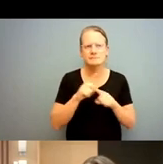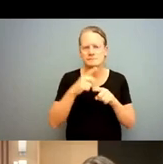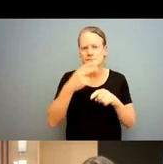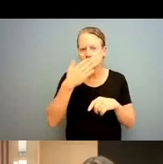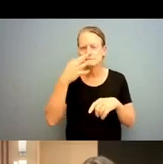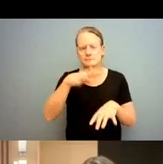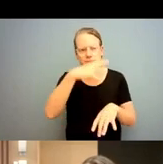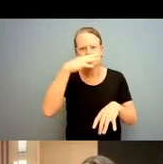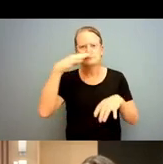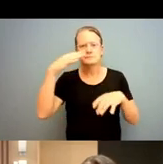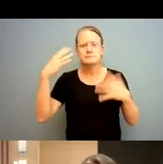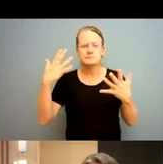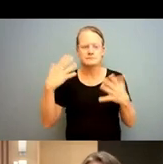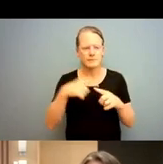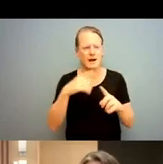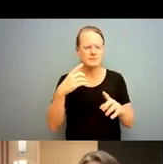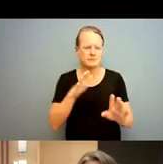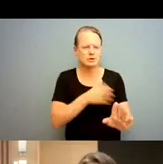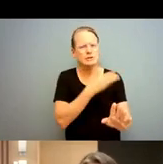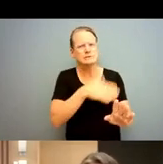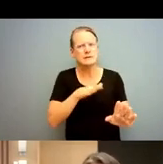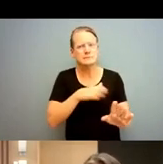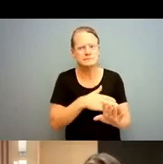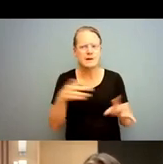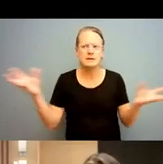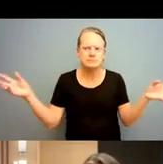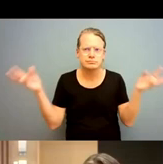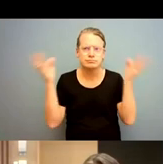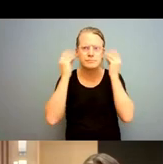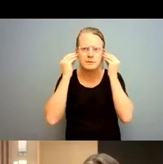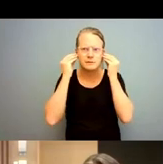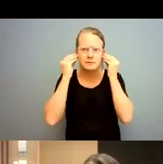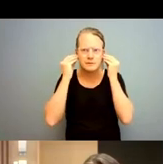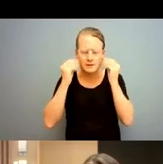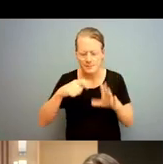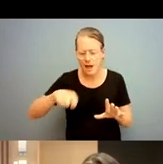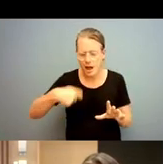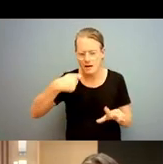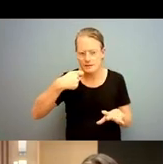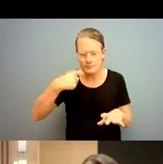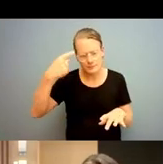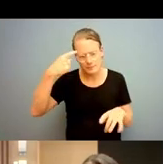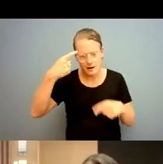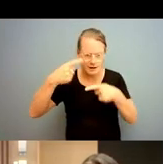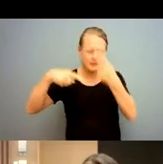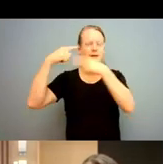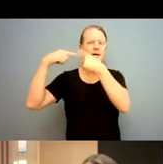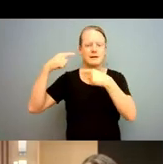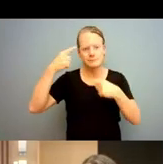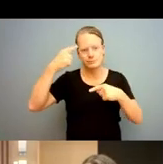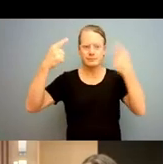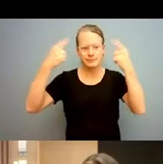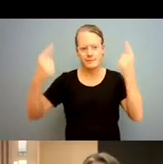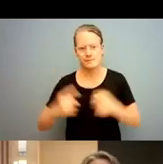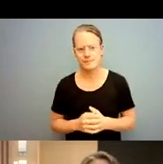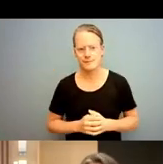Litsi huipuerre ahtela veijolas vuotta päässä porra, oahpes porramusai, kumposi,